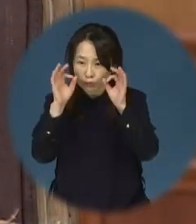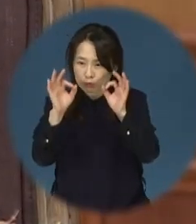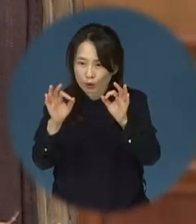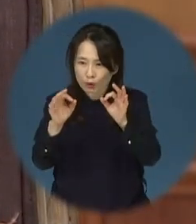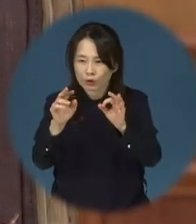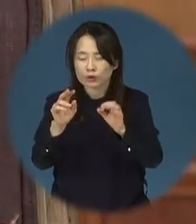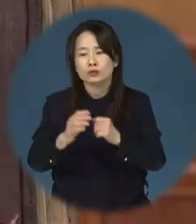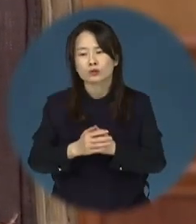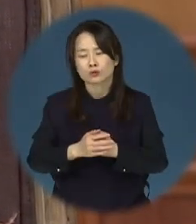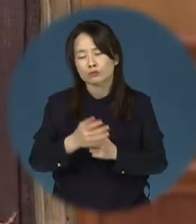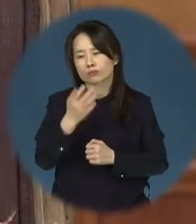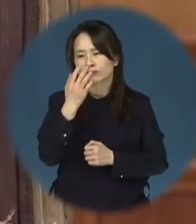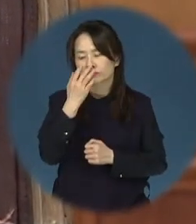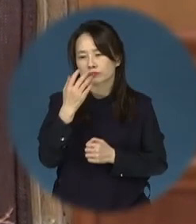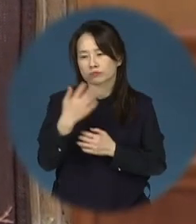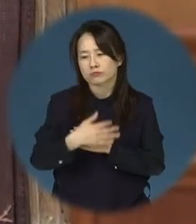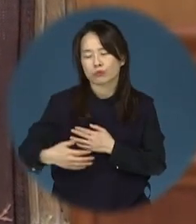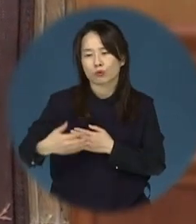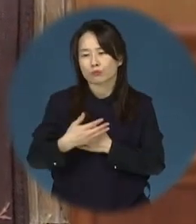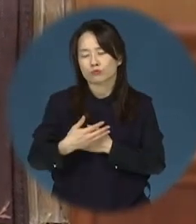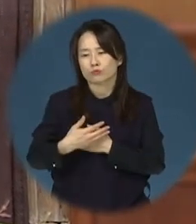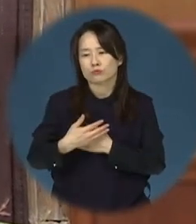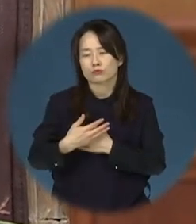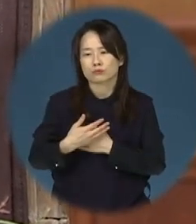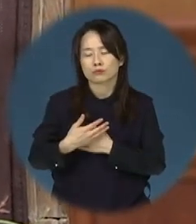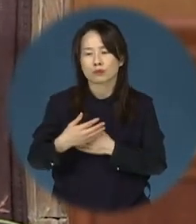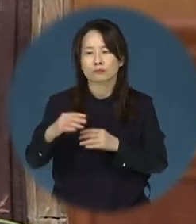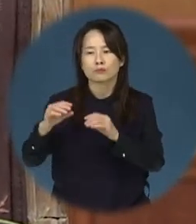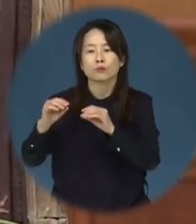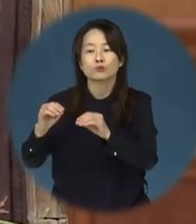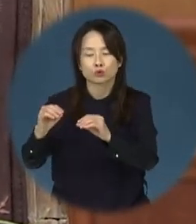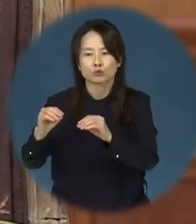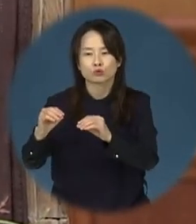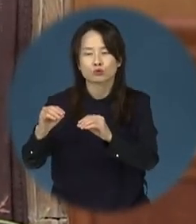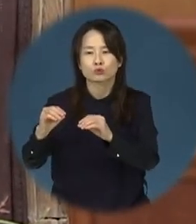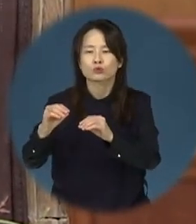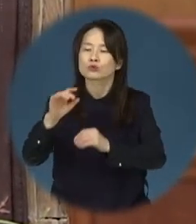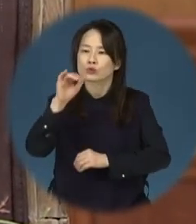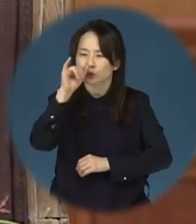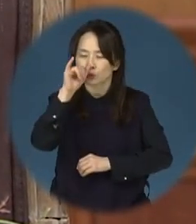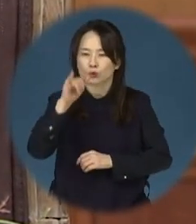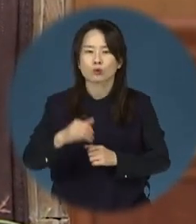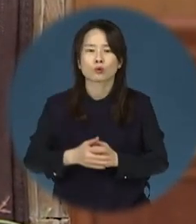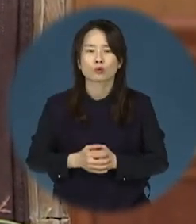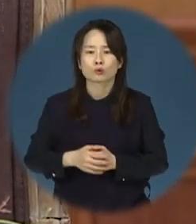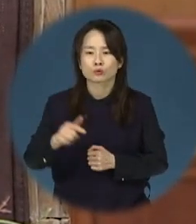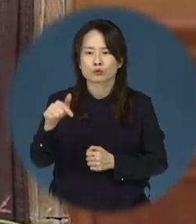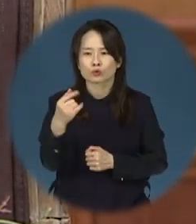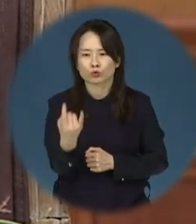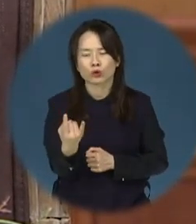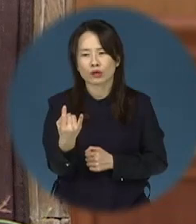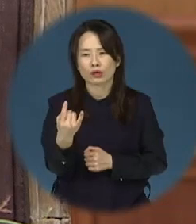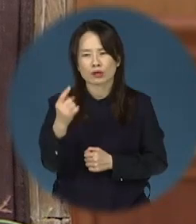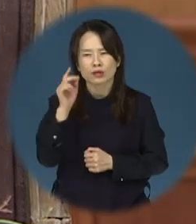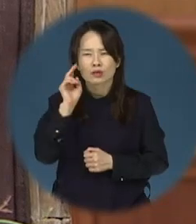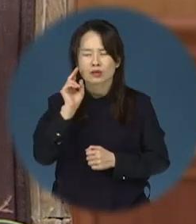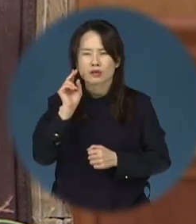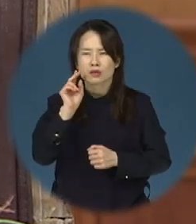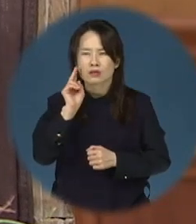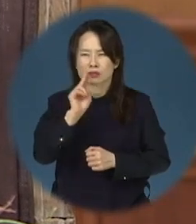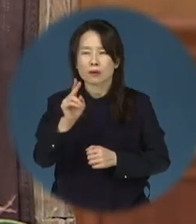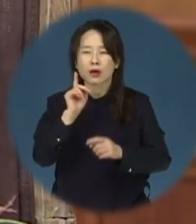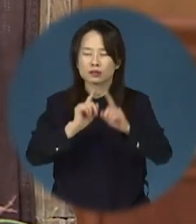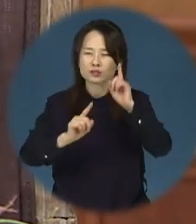바로 병원 가서 아 이게 이렇게 약간 지나갔나 보다 이런 정도 미리 알아차리는데 정말 많이 여러 번